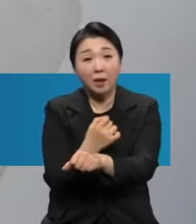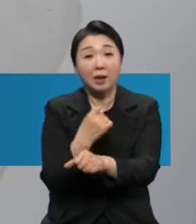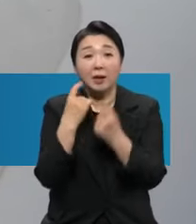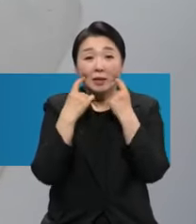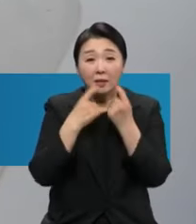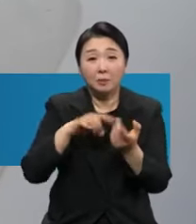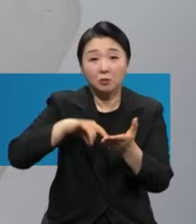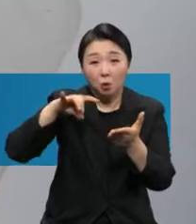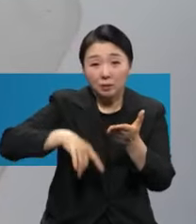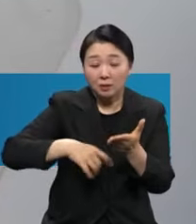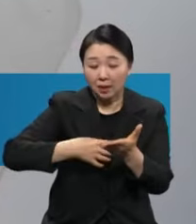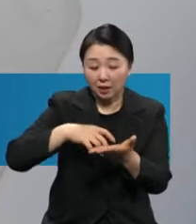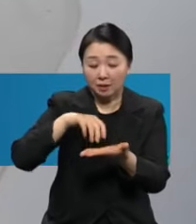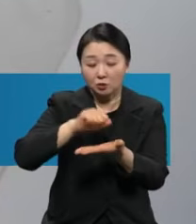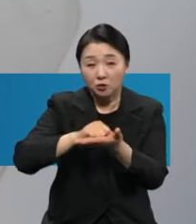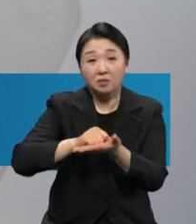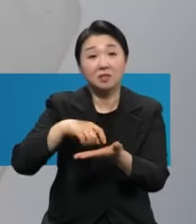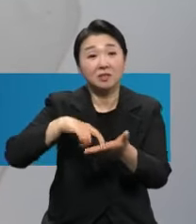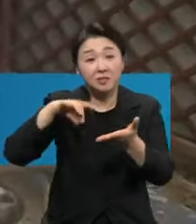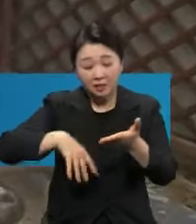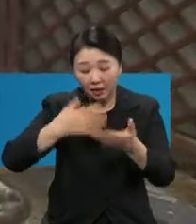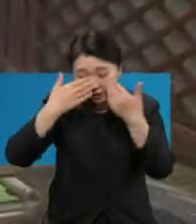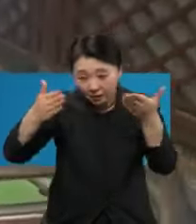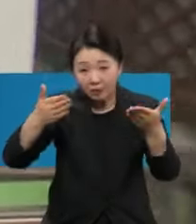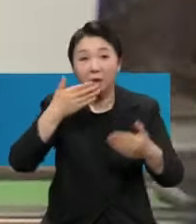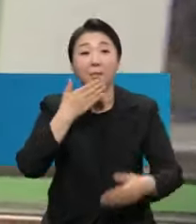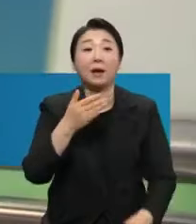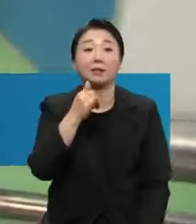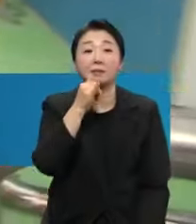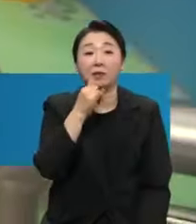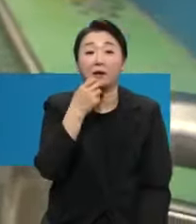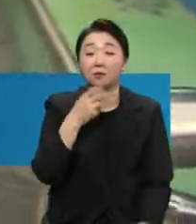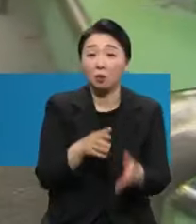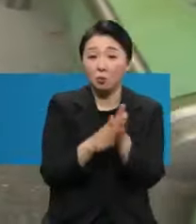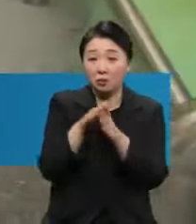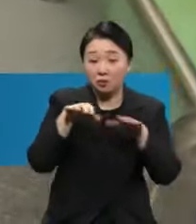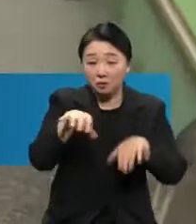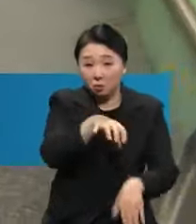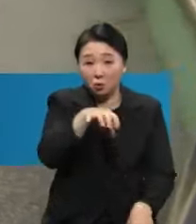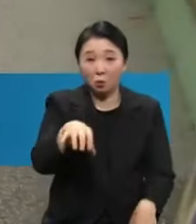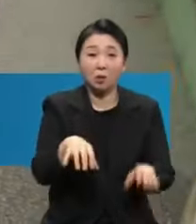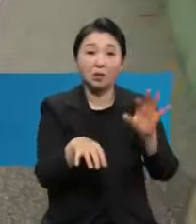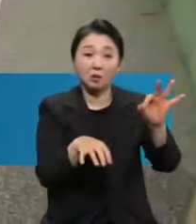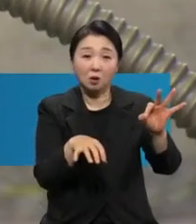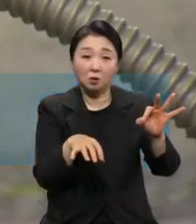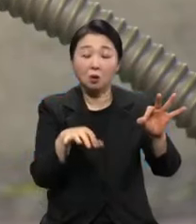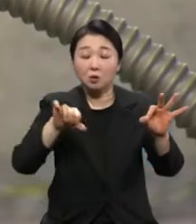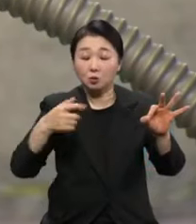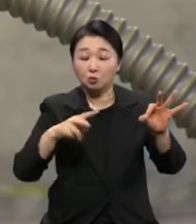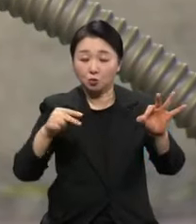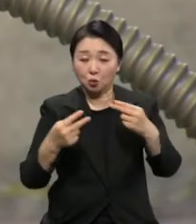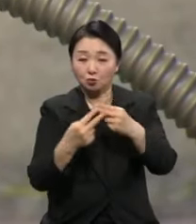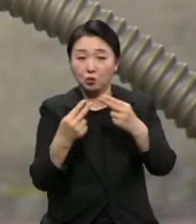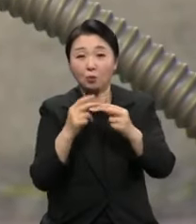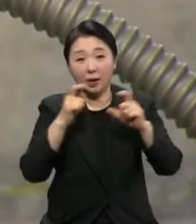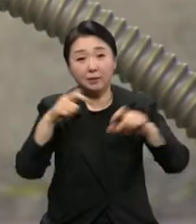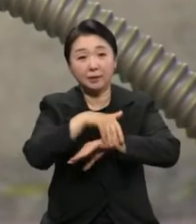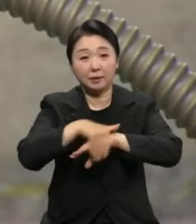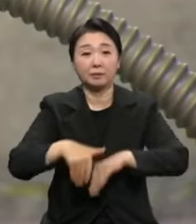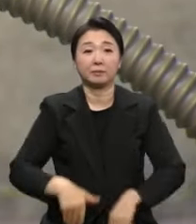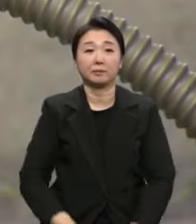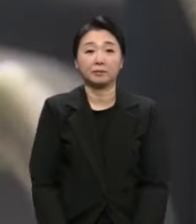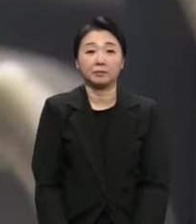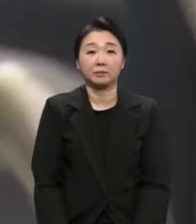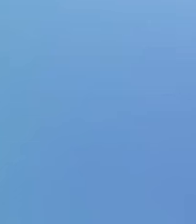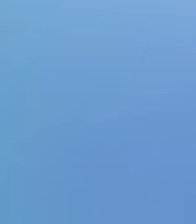취득세 등 세제 혜택을 받을 수 있습니다. 서울시는 현재 10곳인 서울 시내의 수소 충전소도 확대해 나갈 방침입니다.